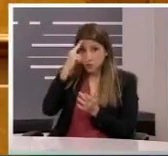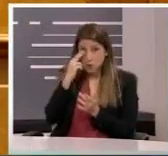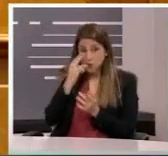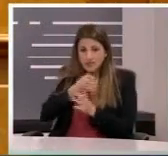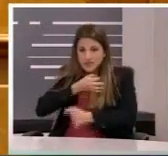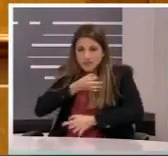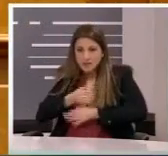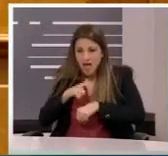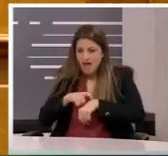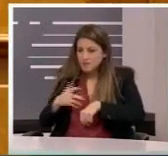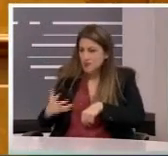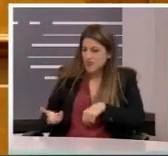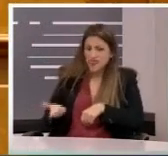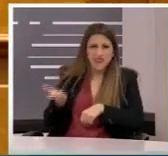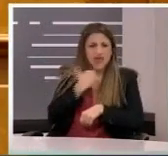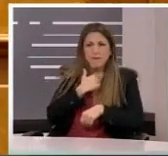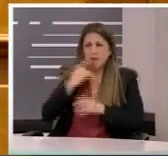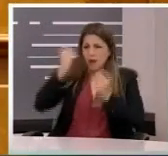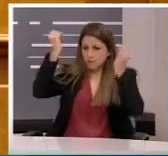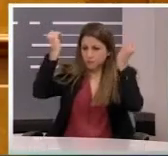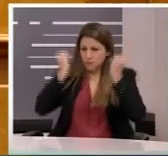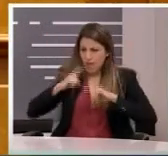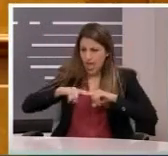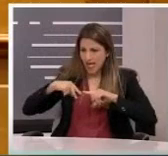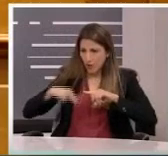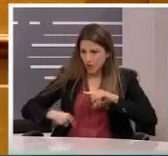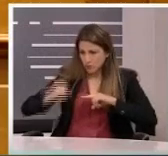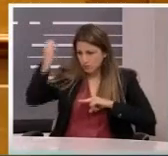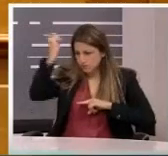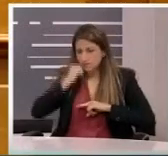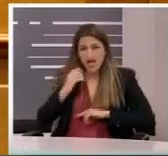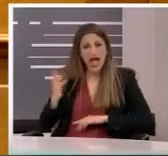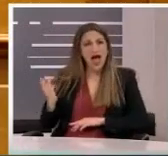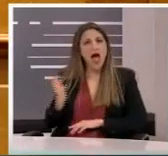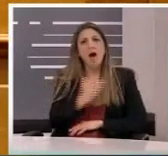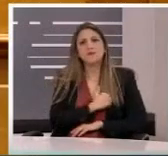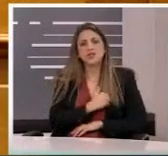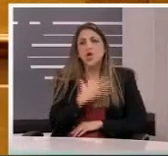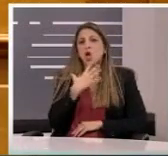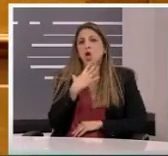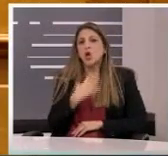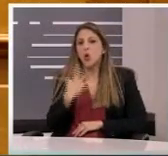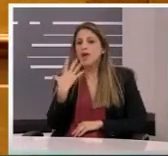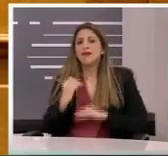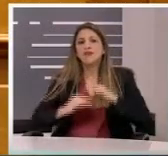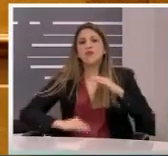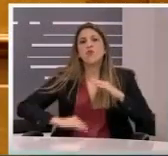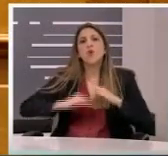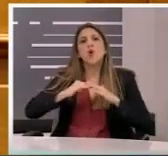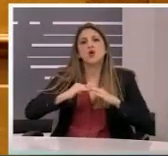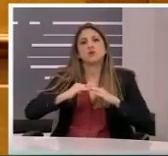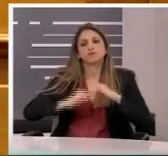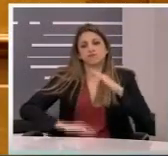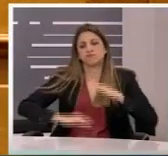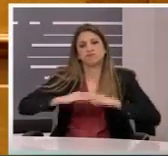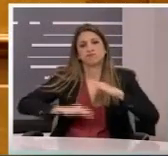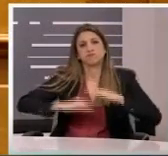δεν υπάρχει ζήτημα ζημίας του ελληνικού δημοσίου, καθώς όπως γνωρίζετε υπάρχει